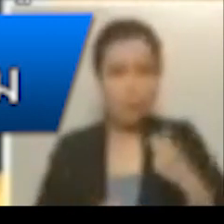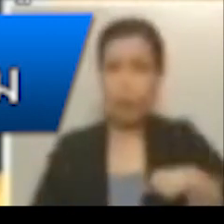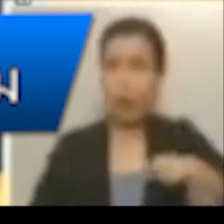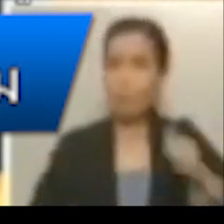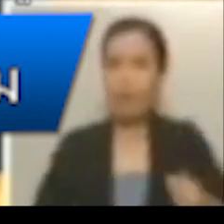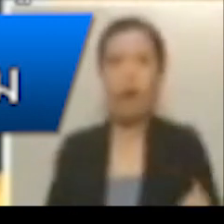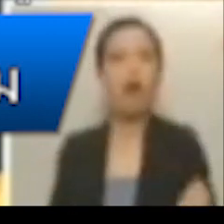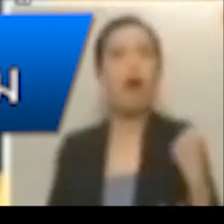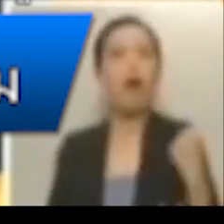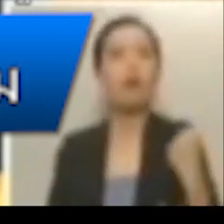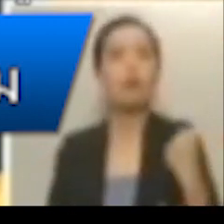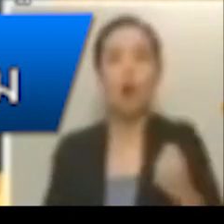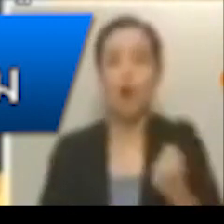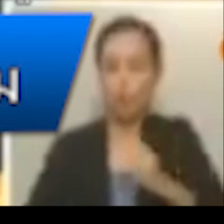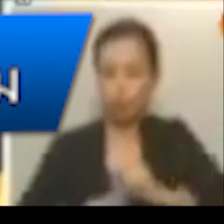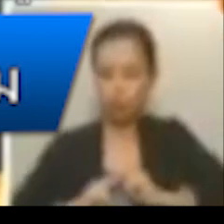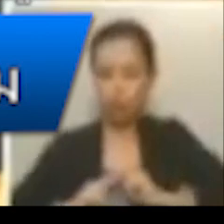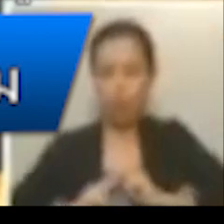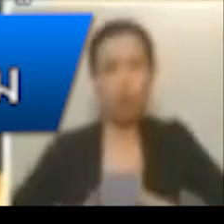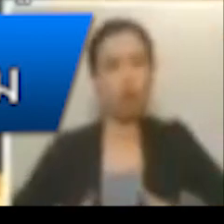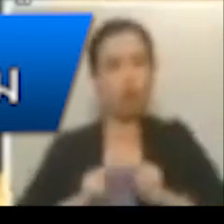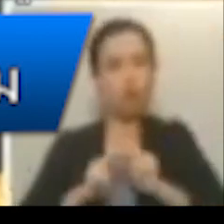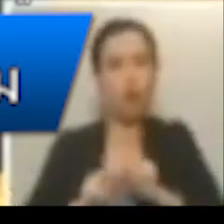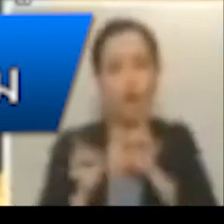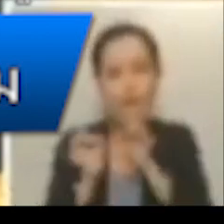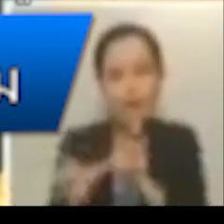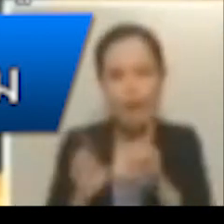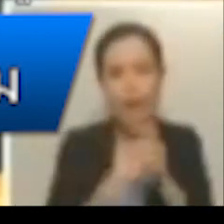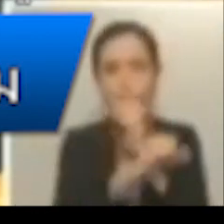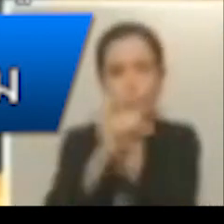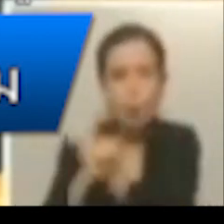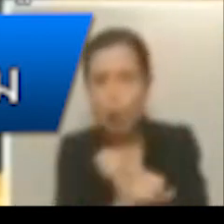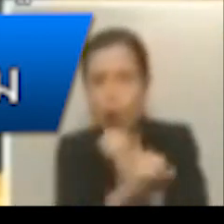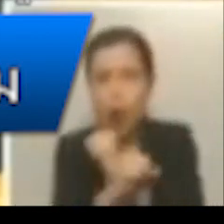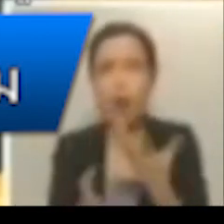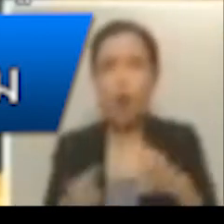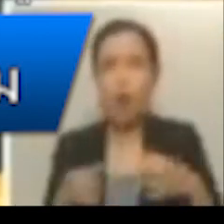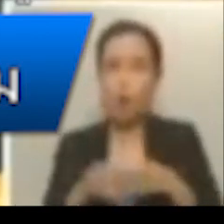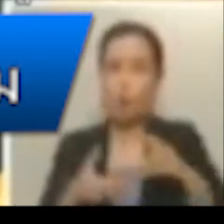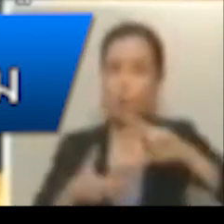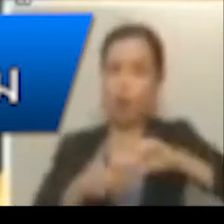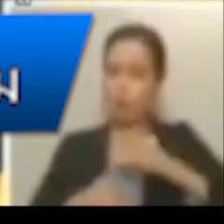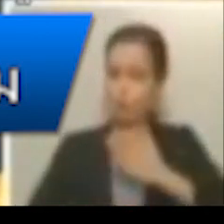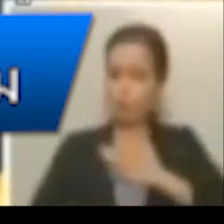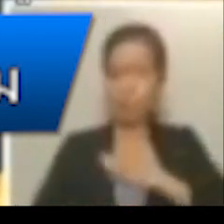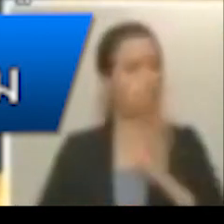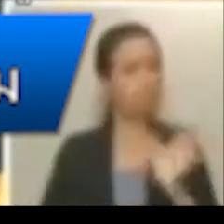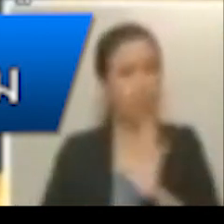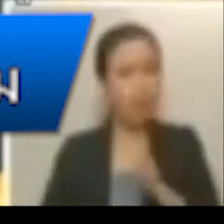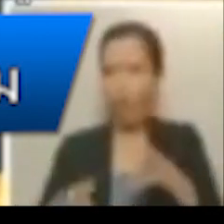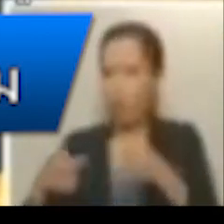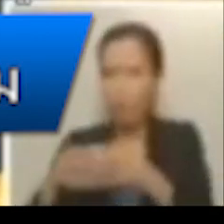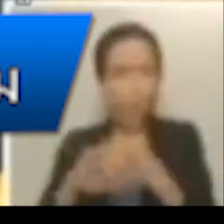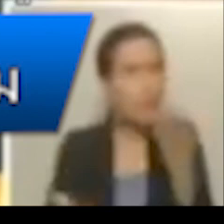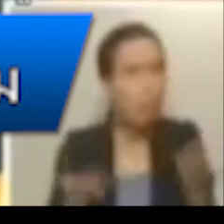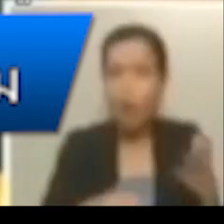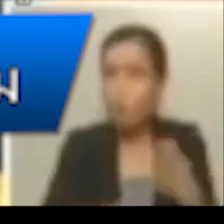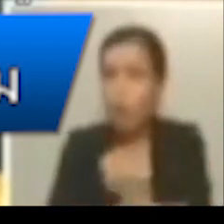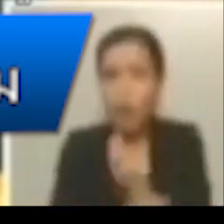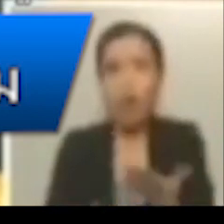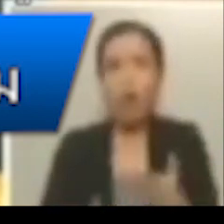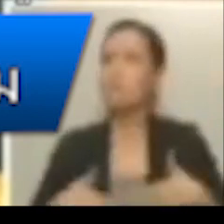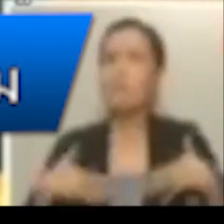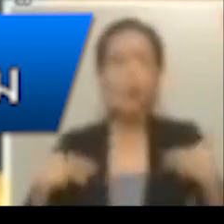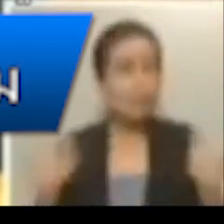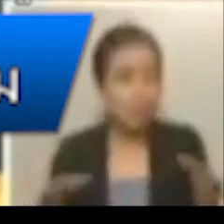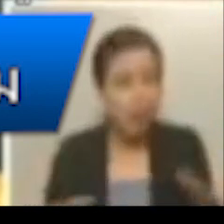ได้มีการใช้อำนาจตัวเองในการที่จะไปรังแกหรือไปปกป้องไม่ว่าจะเป็นพรรคเดียวกับผมก็ตามหรือว่าจะเป็นพรรคไหนก็ตามท่านสบาย